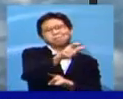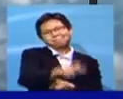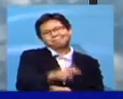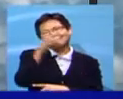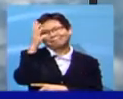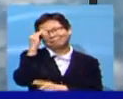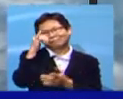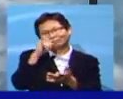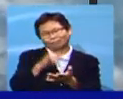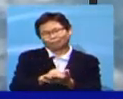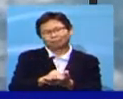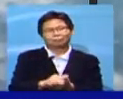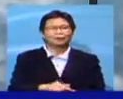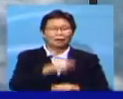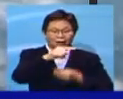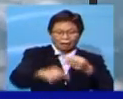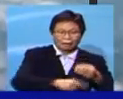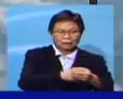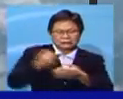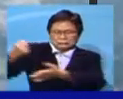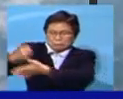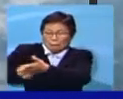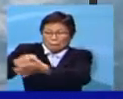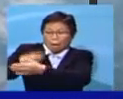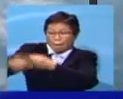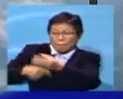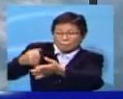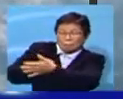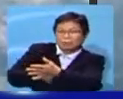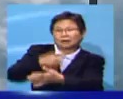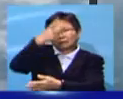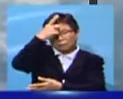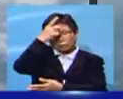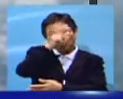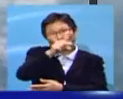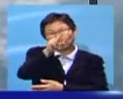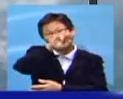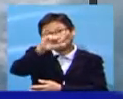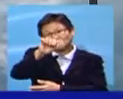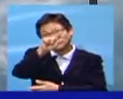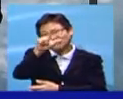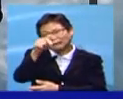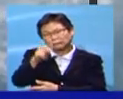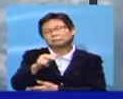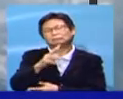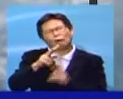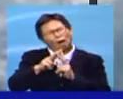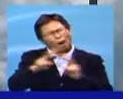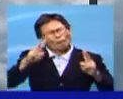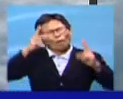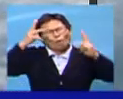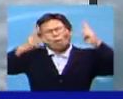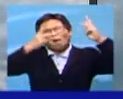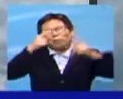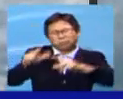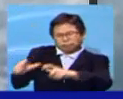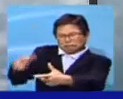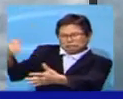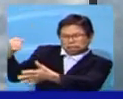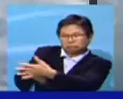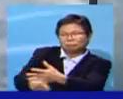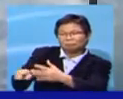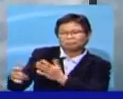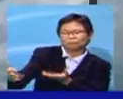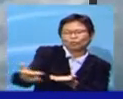hon mengulas isu gengsterisme Datuk Nor jazlan menyifatkan ia amat membimbangkan kerana kumpulan terbabit dikesan